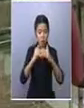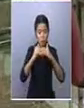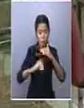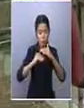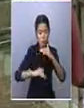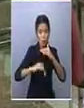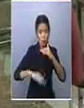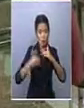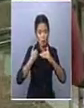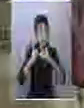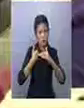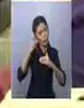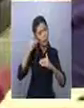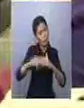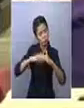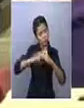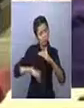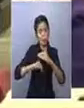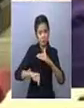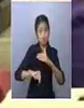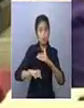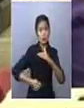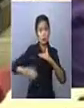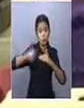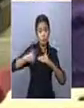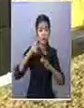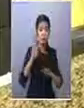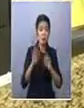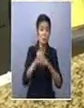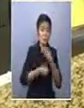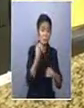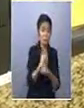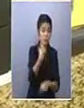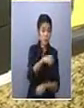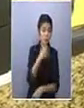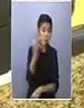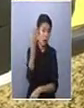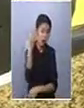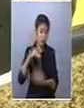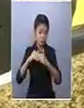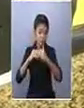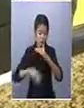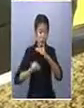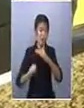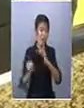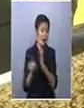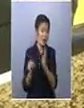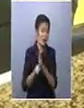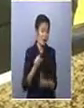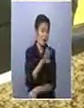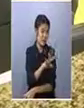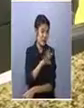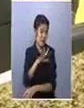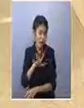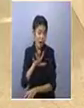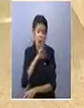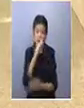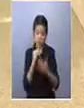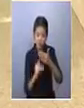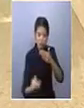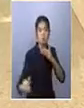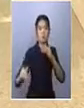ำที่สุดในเป็นประวัติศาสตร์เลยนะครับครั้งหนึ่งในช่วง10ปีที่ผ่านมานี่ลงมาต่ำระดับนี้แค่ 4-5 ครั้งเท่านั้นนะครับแต่ละครั้งเวลารีบาวด์เนี่ยก็